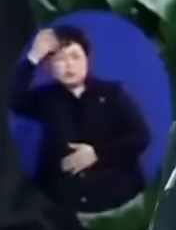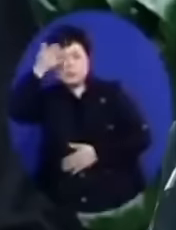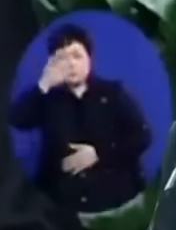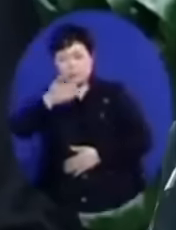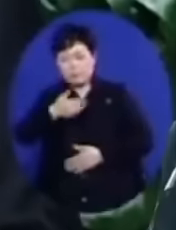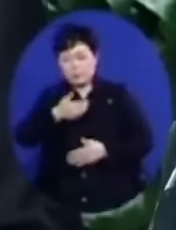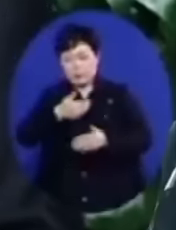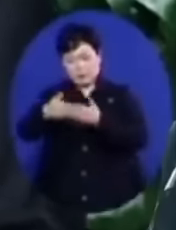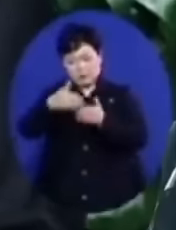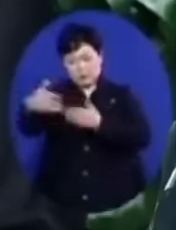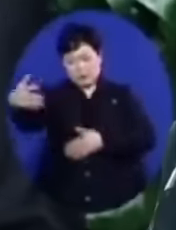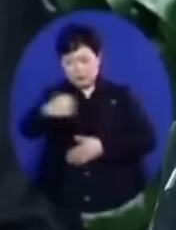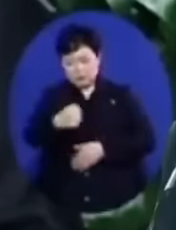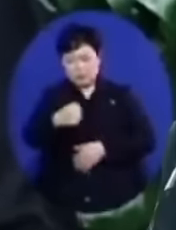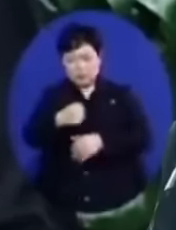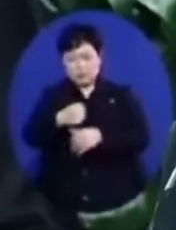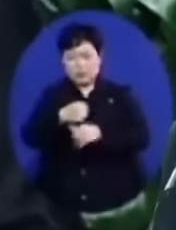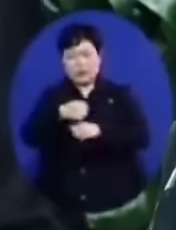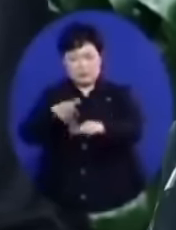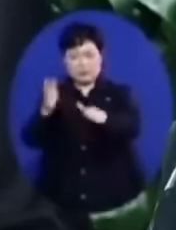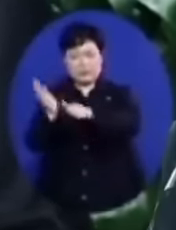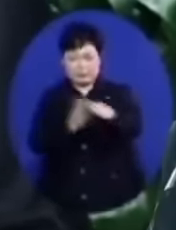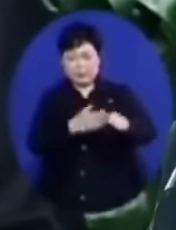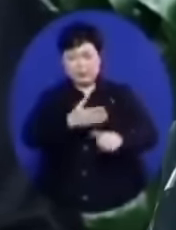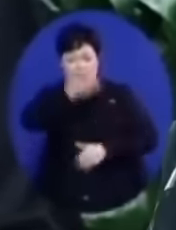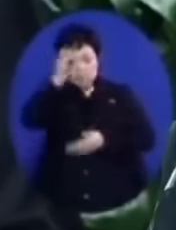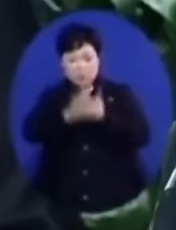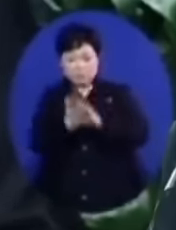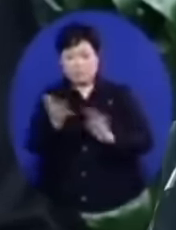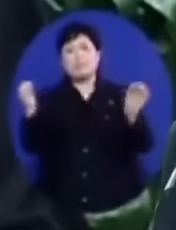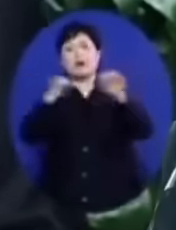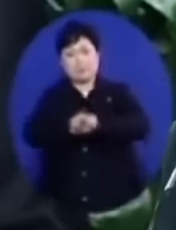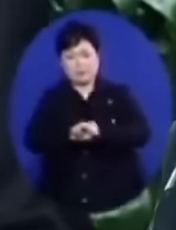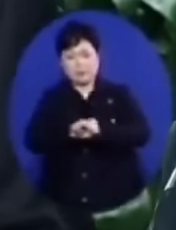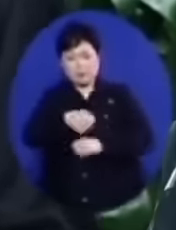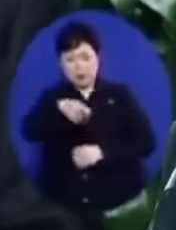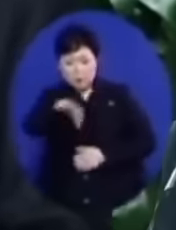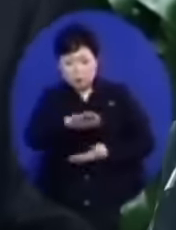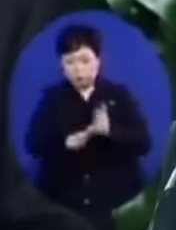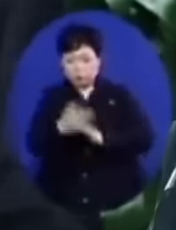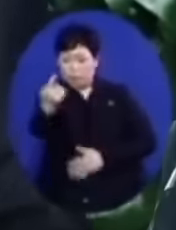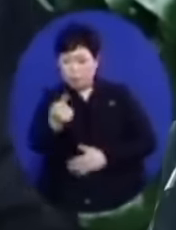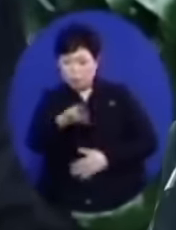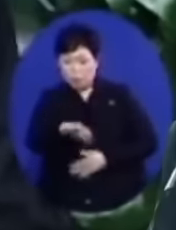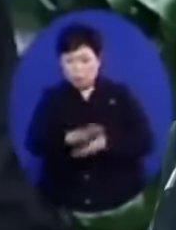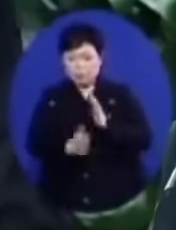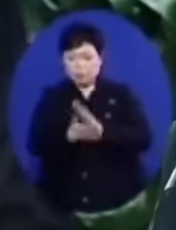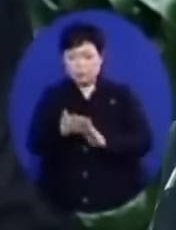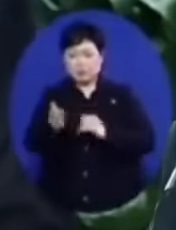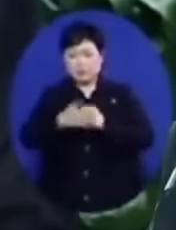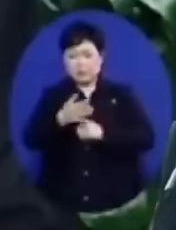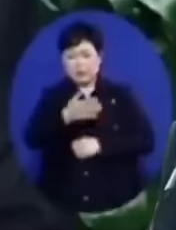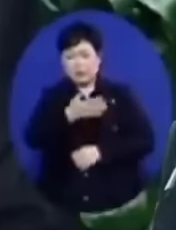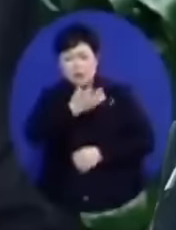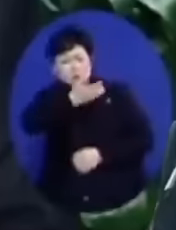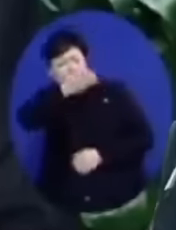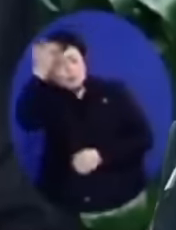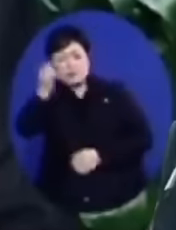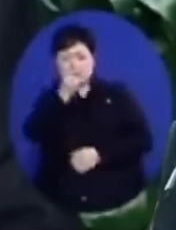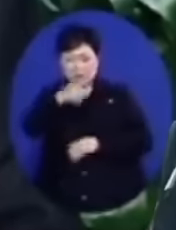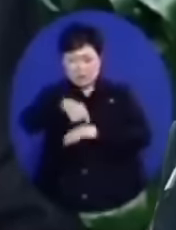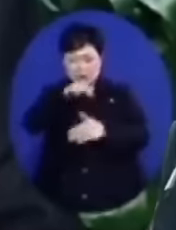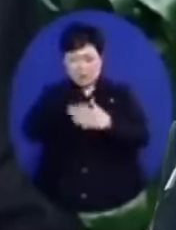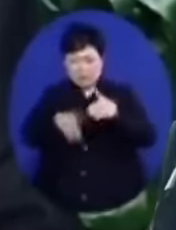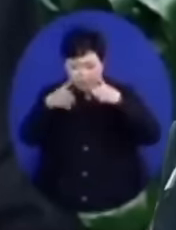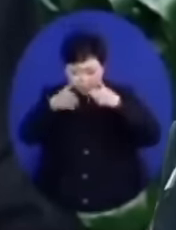것입니다. 꿈이 없는 민족은 망한다고 그러지 않습니까? 올 때 갈 데가 없으니까 꿈이 있어야 마음에